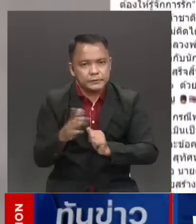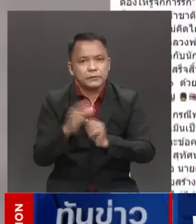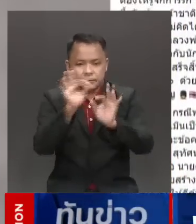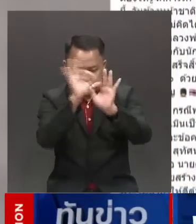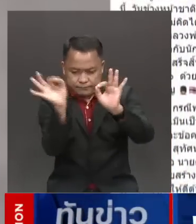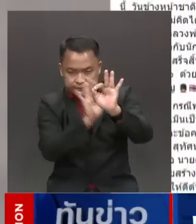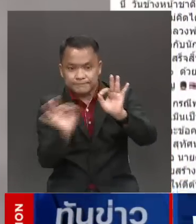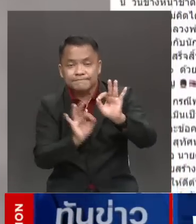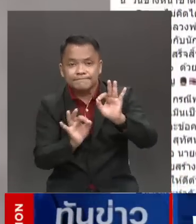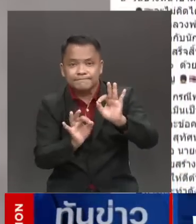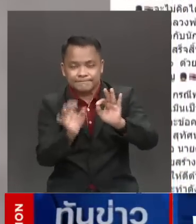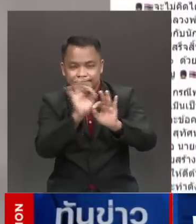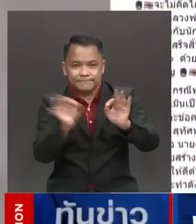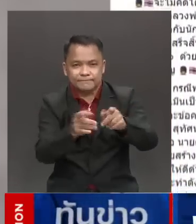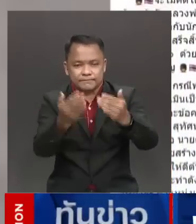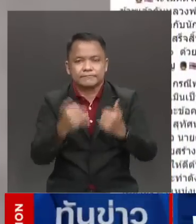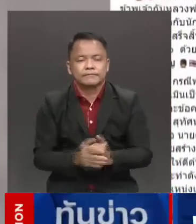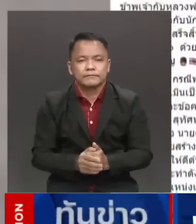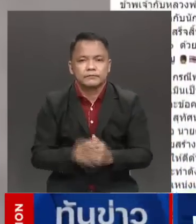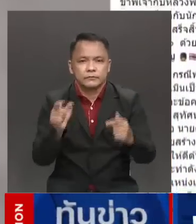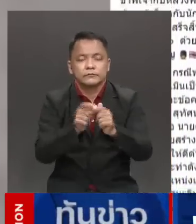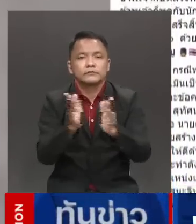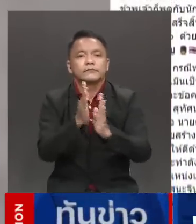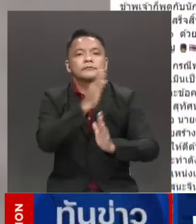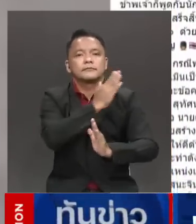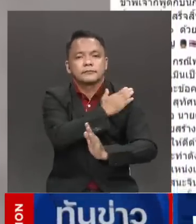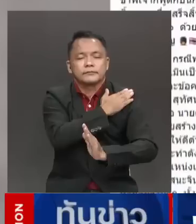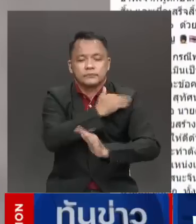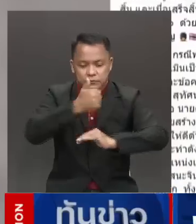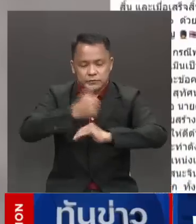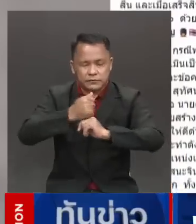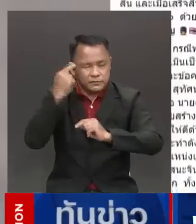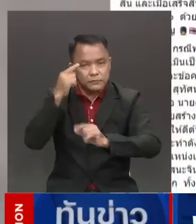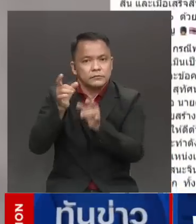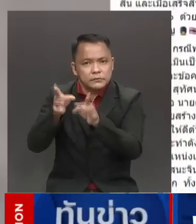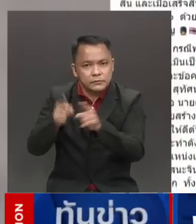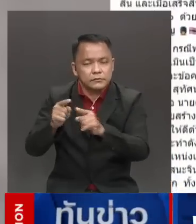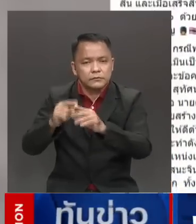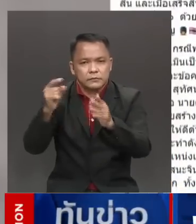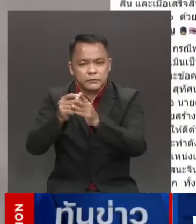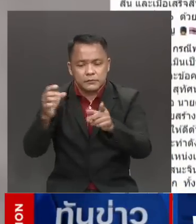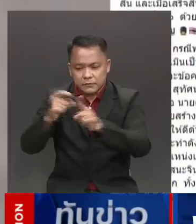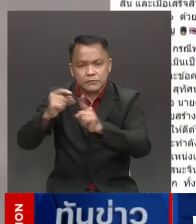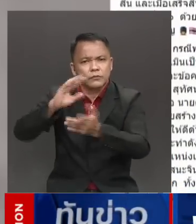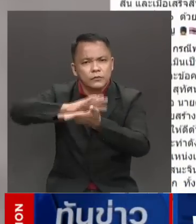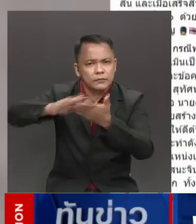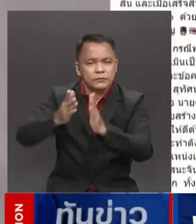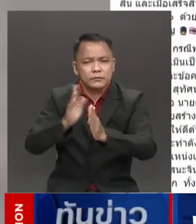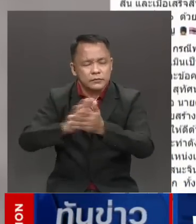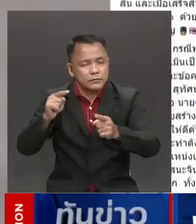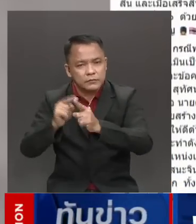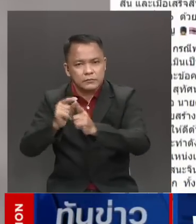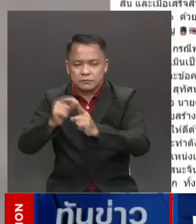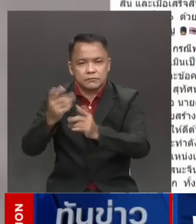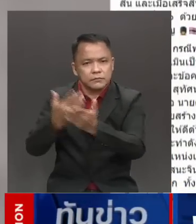ข้อความที่เขาเขียนเลยนะคะคุณผู้ชมกรณีของพระมหาประทีปบังอาจใส่ร้ายใส่ความร้ายแรงให้ข้าพเจ้าเสียหายประเมิน